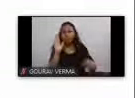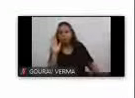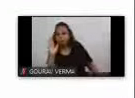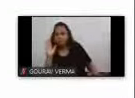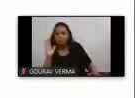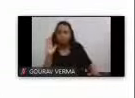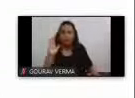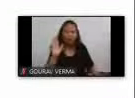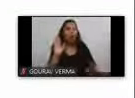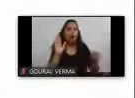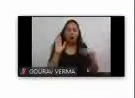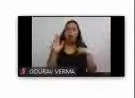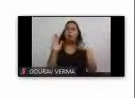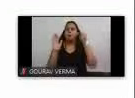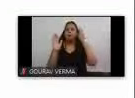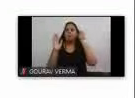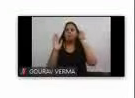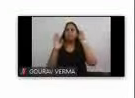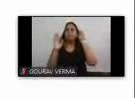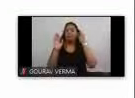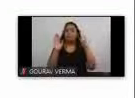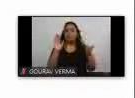रेस्पॉन्स पैटर्न इज ऑल्सो वेरी वेरी इंपॉर्टेंट.